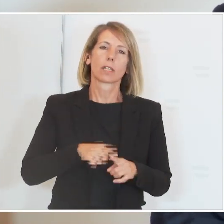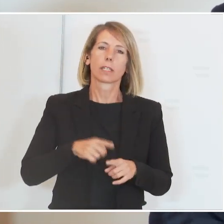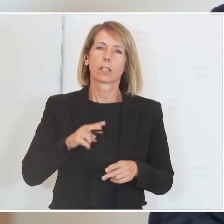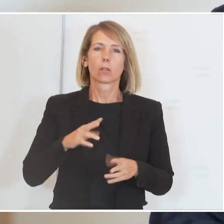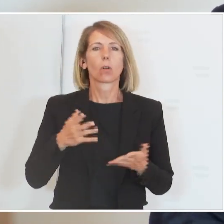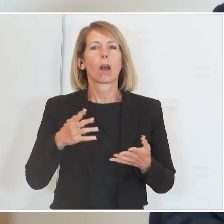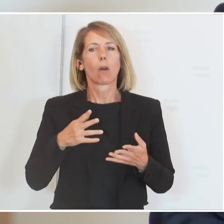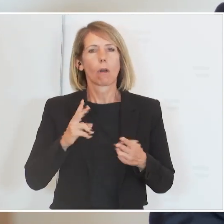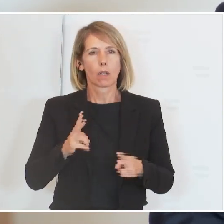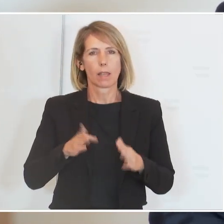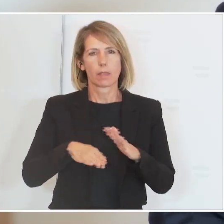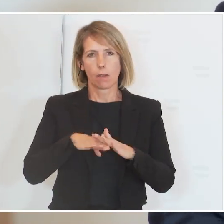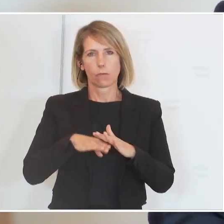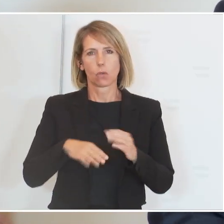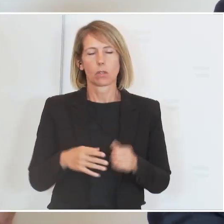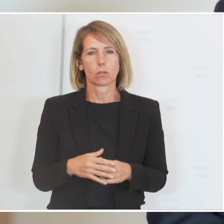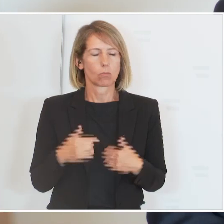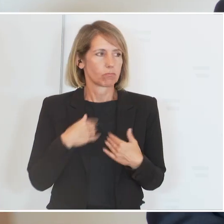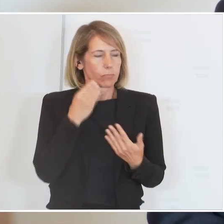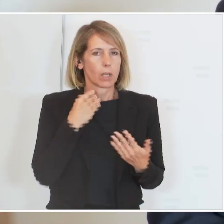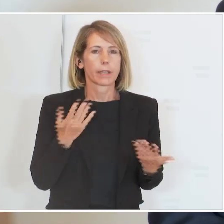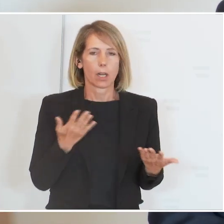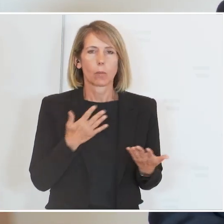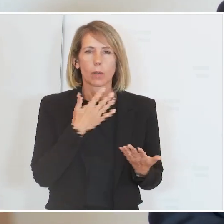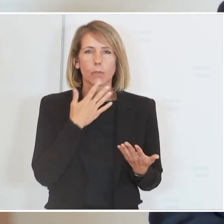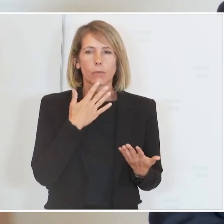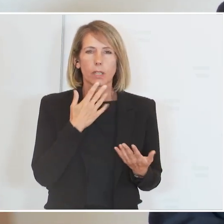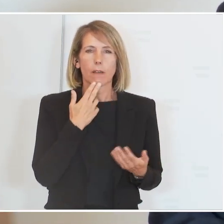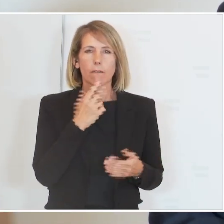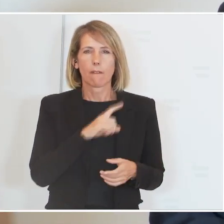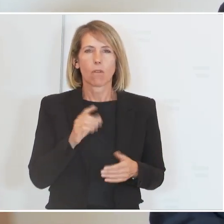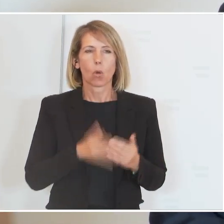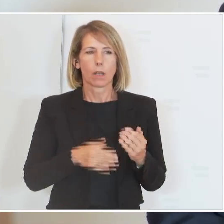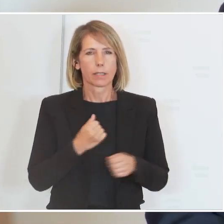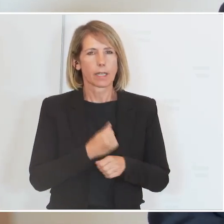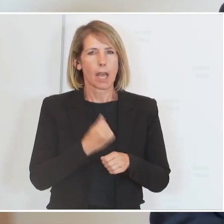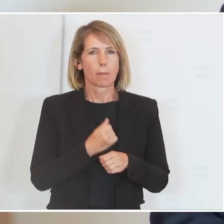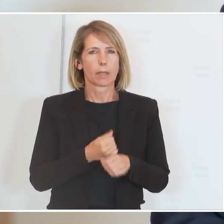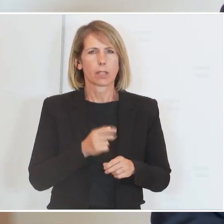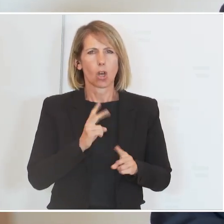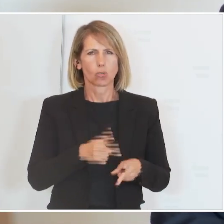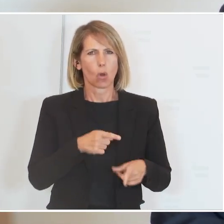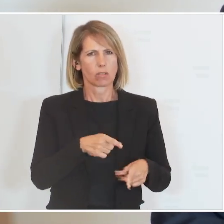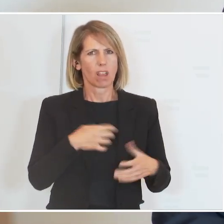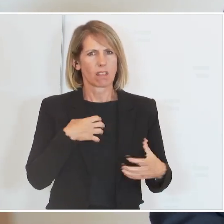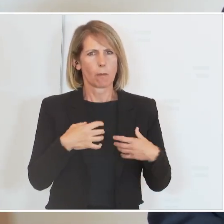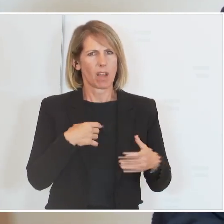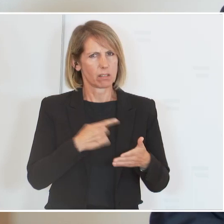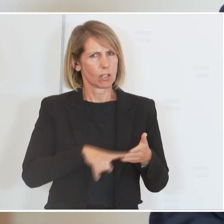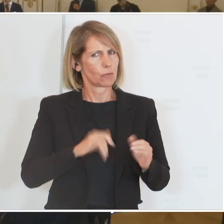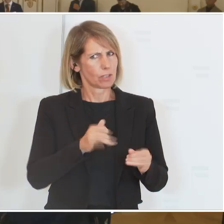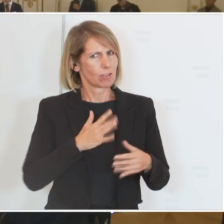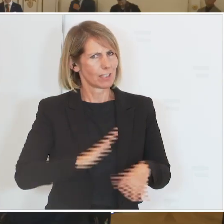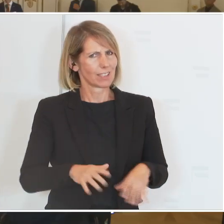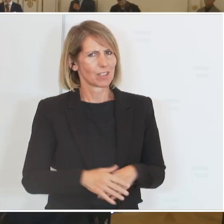auch nachzukommen. Und ich glaube, viele, die dann übers Wochenende gearbeitet haben, hätten auf diese Dramatik auch verzichten können. Ich glaube, wenn